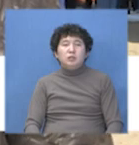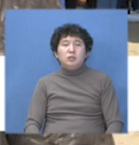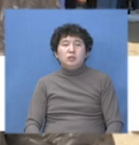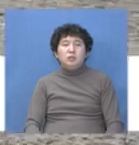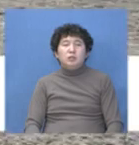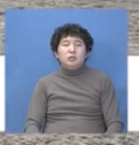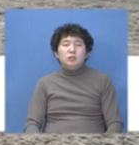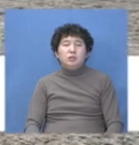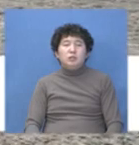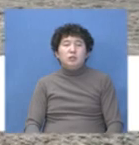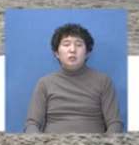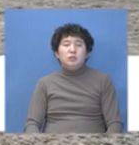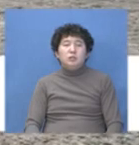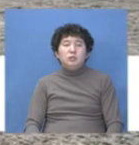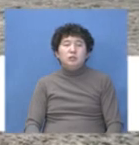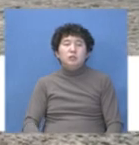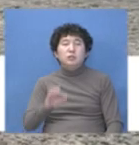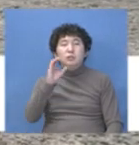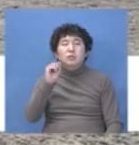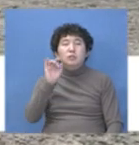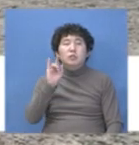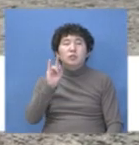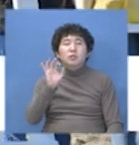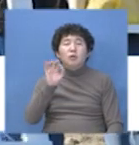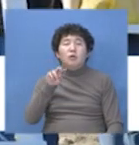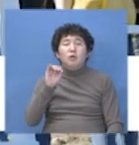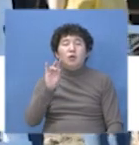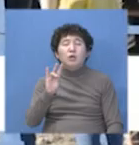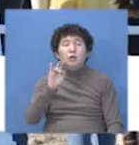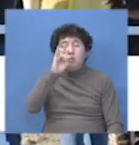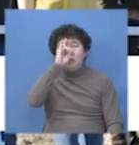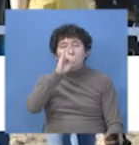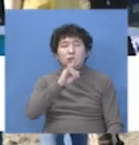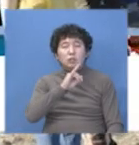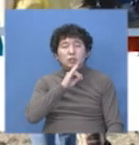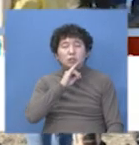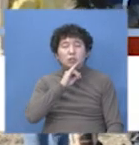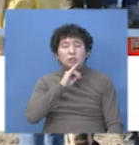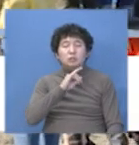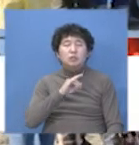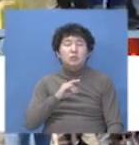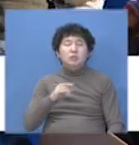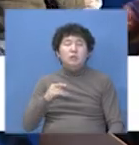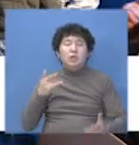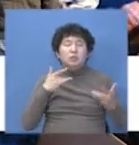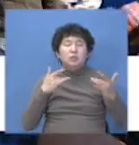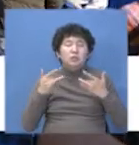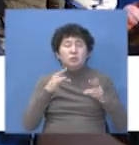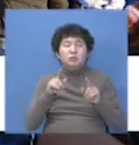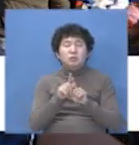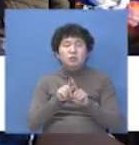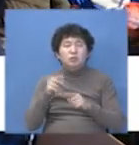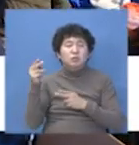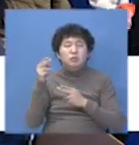соған жауапты. Сарыөлең топырағындағы ауқымды мерейтойға Қазақстанның эстрада жұлдыздары да келіп өнерлерін көрсетті. Әр